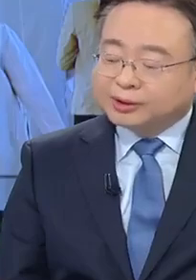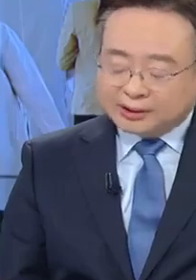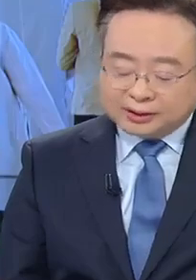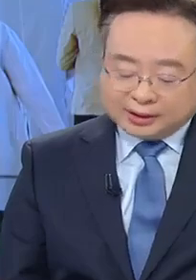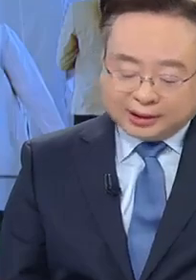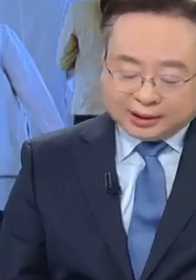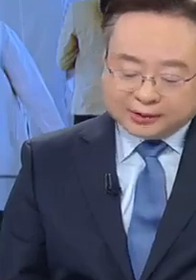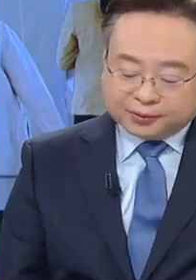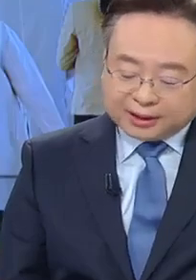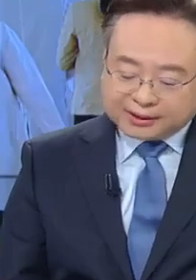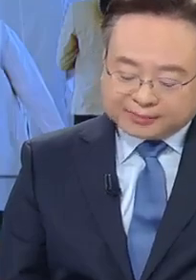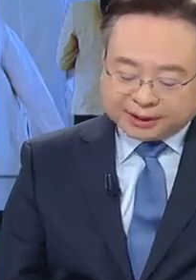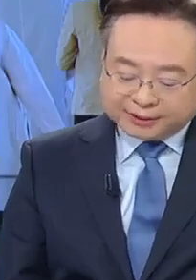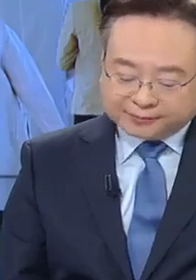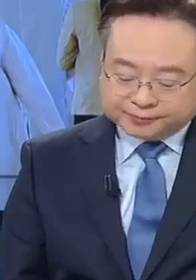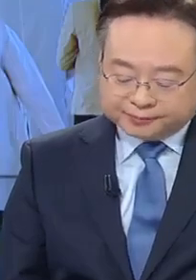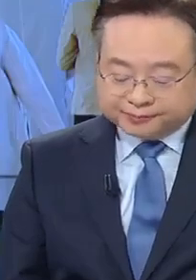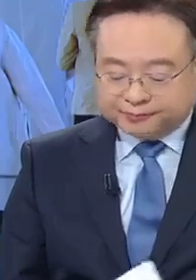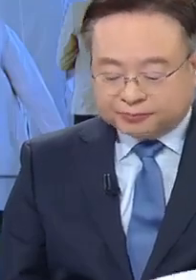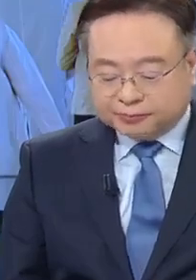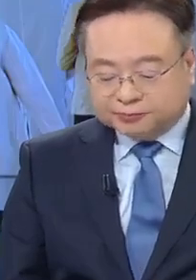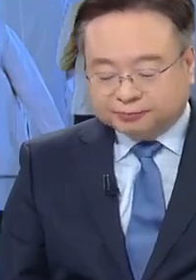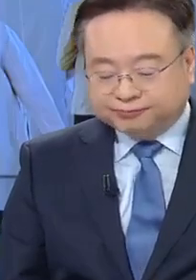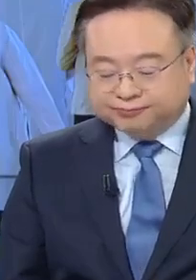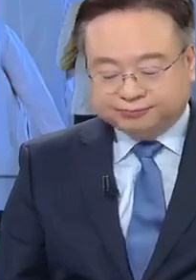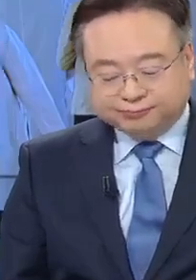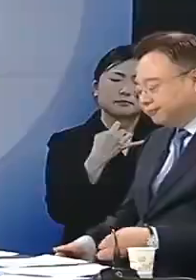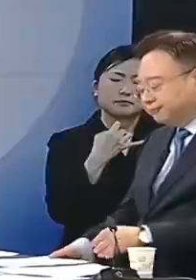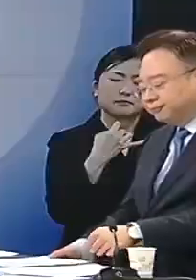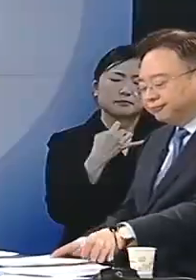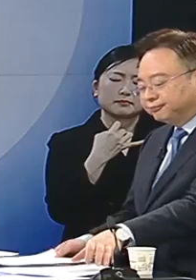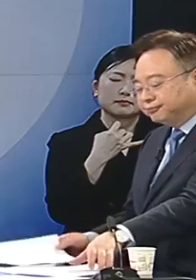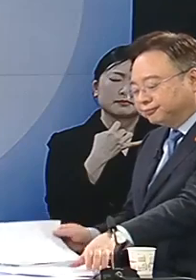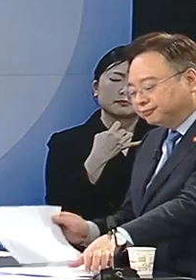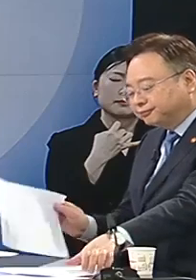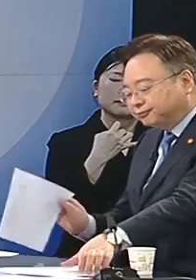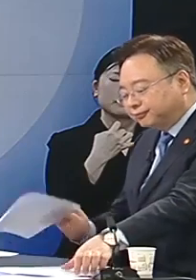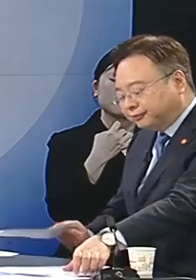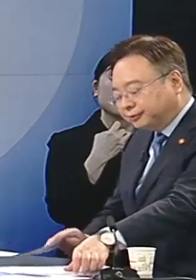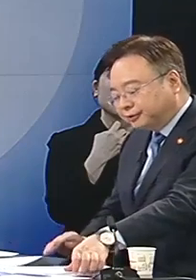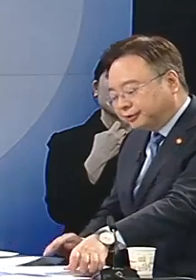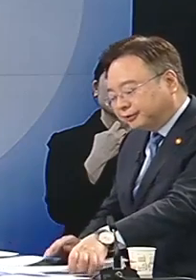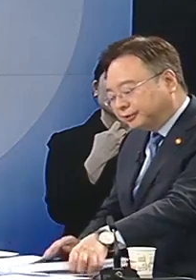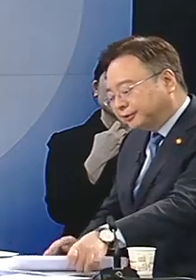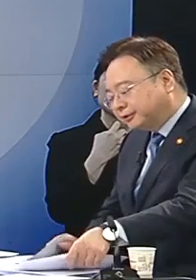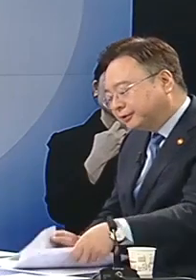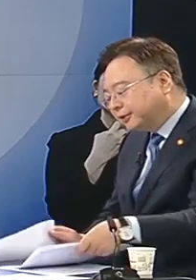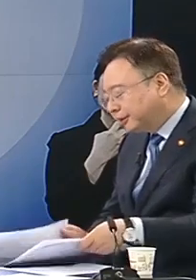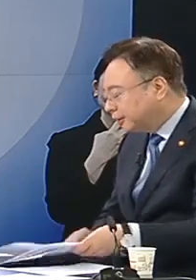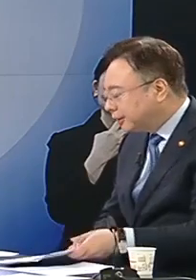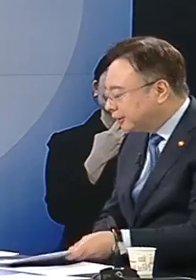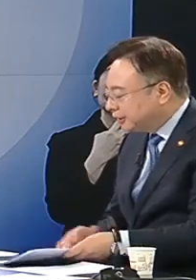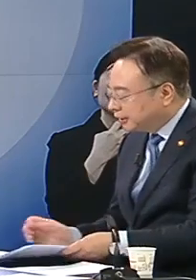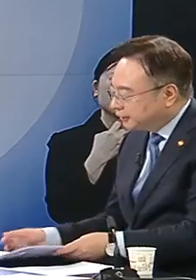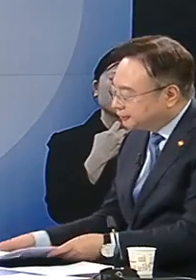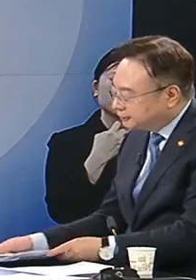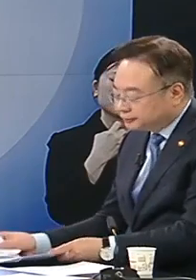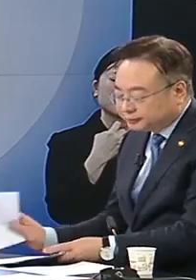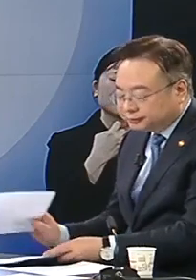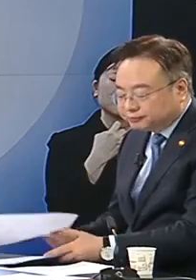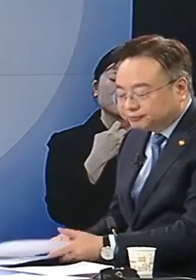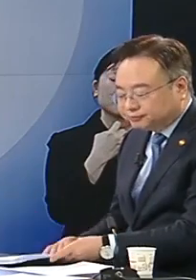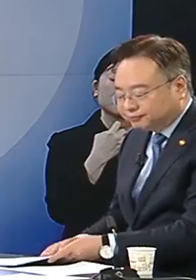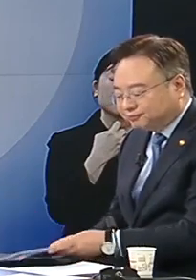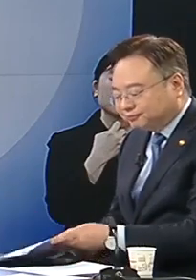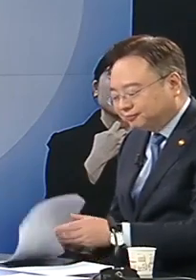따라 원칙 대응을 하도록 하겠습니다. 네. 오늘 장관님께서 이 자리에서 언제나 의료계와 대화할 용의가 있다고 하셨으니까 그 안에라도